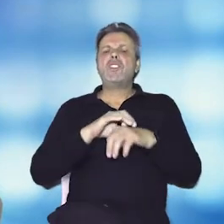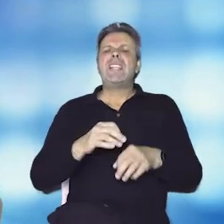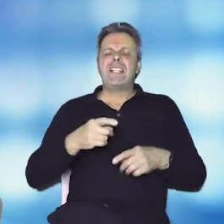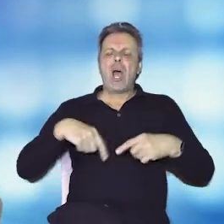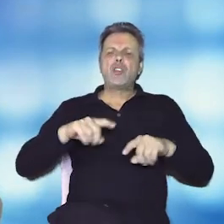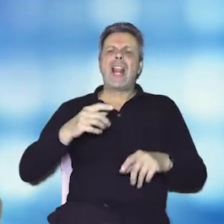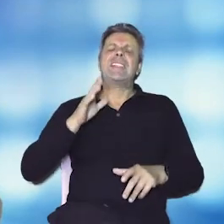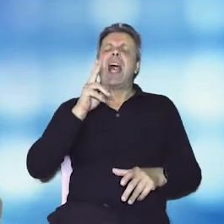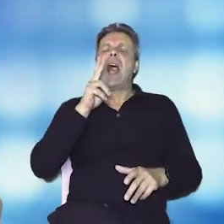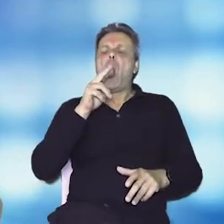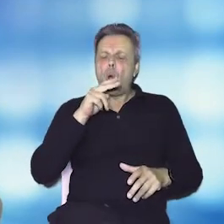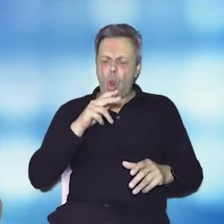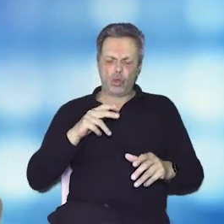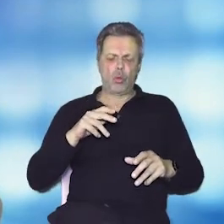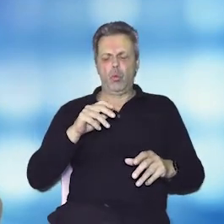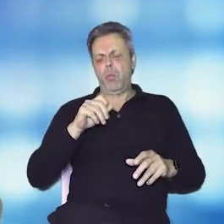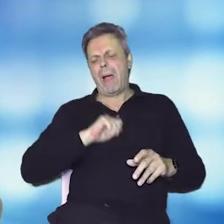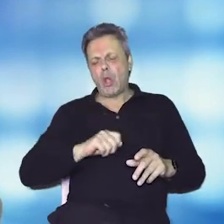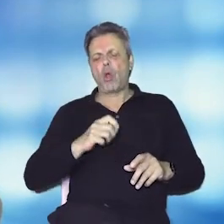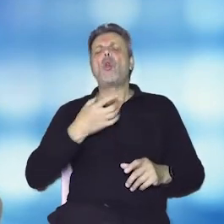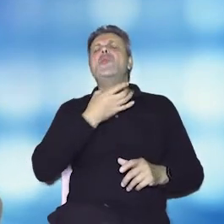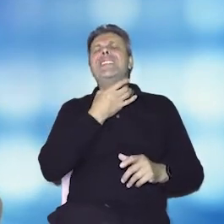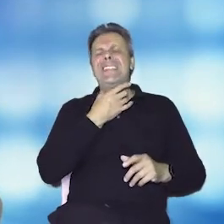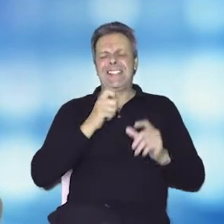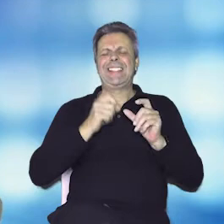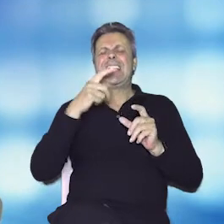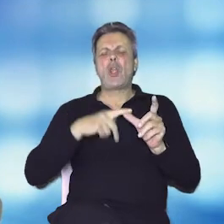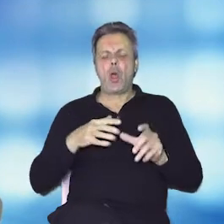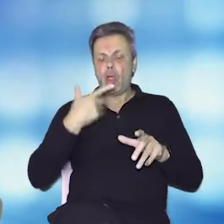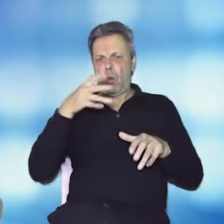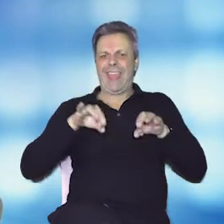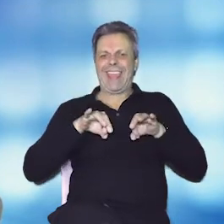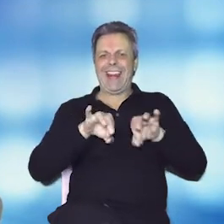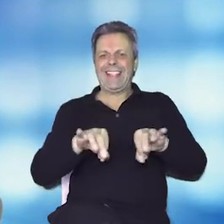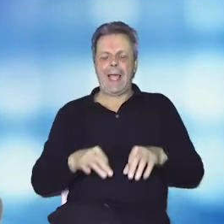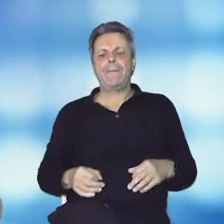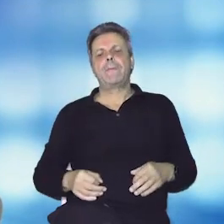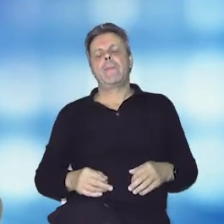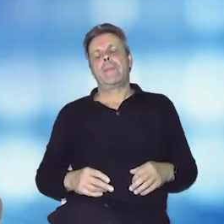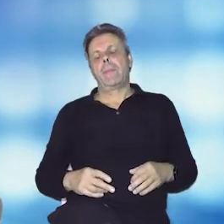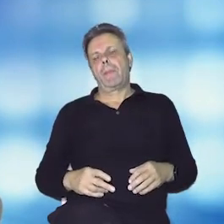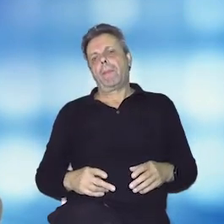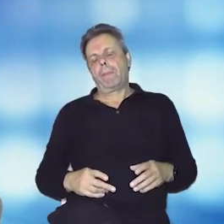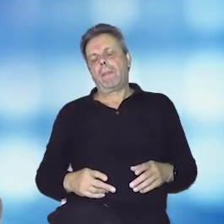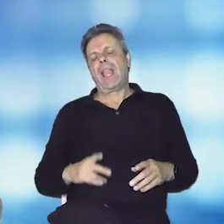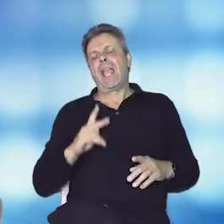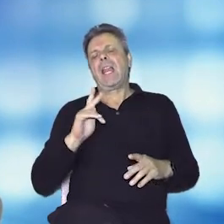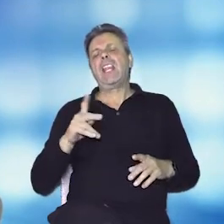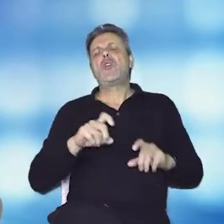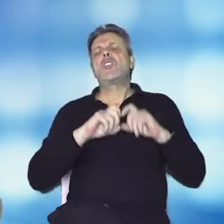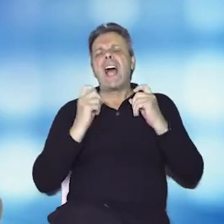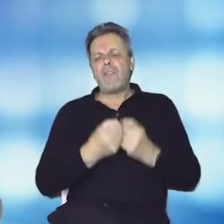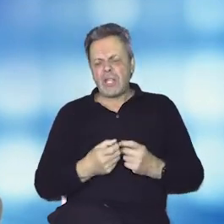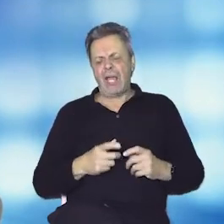odjela za onkološku patologiju i kliničku citologiju u Ilici, Kliničkog zavoda za patologiju i